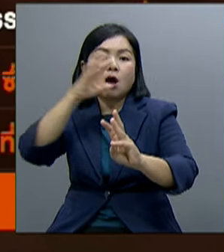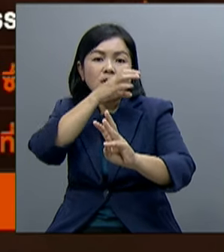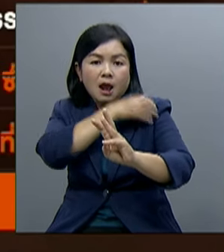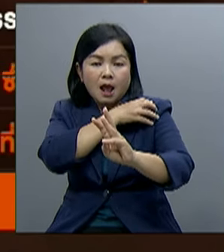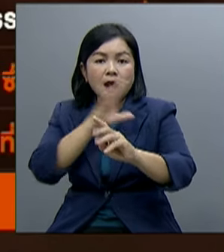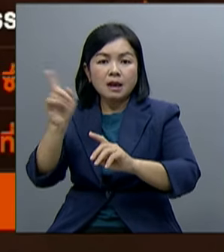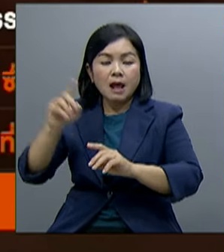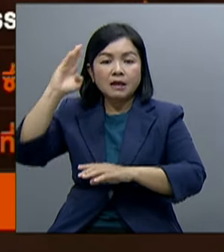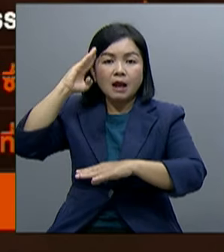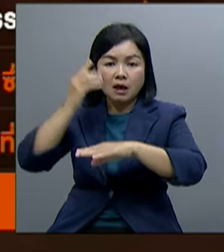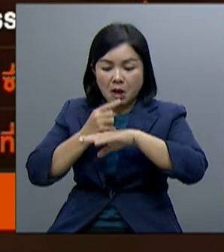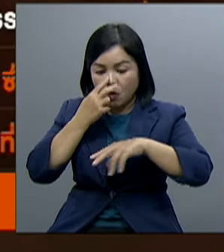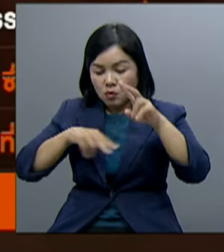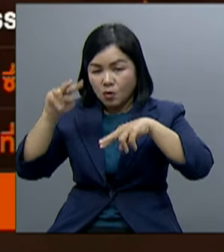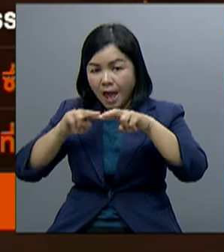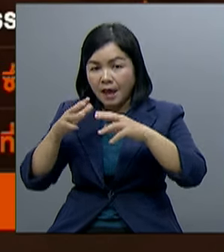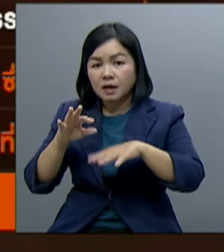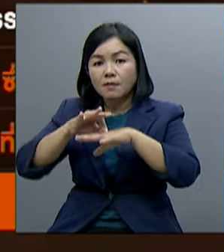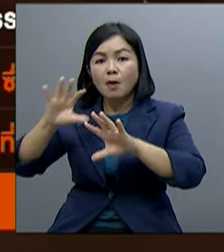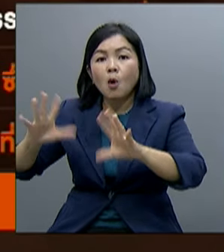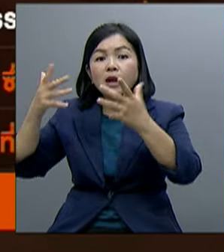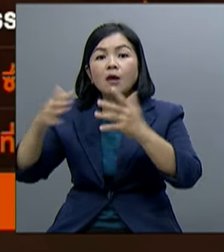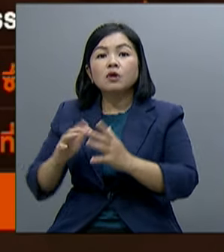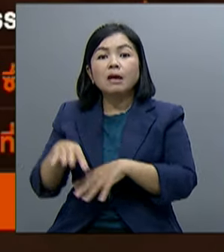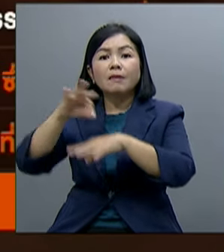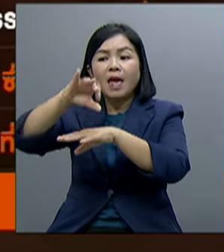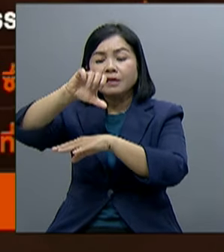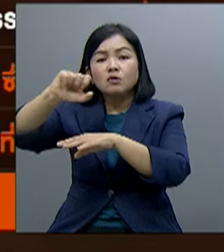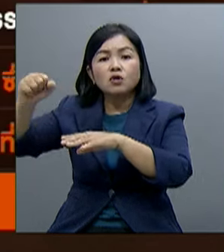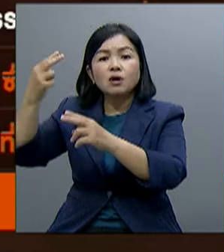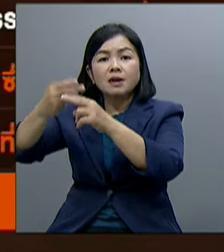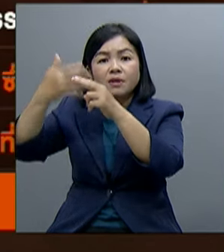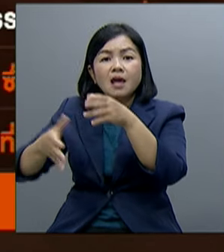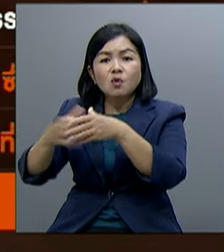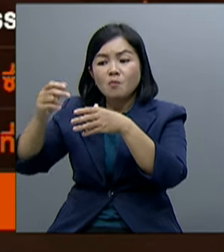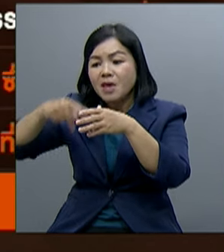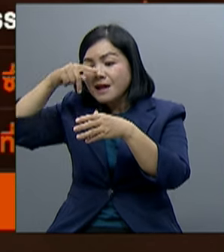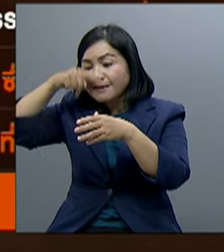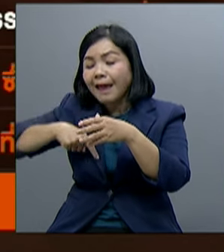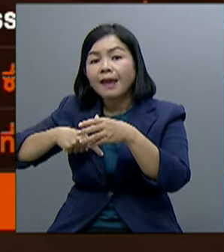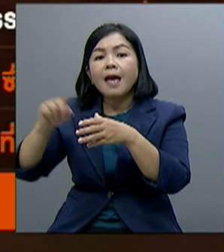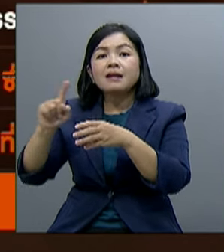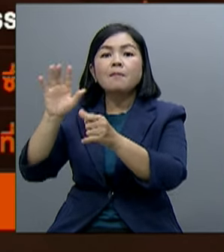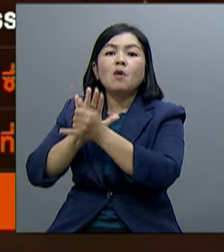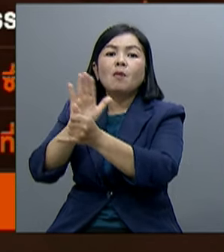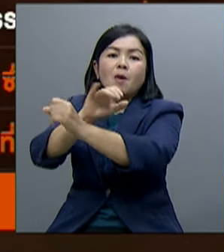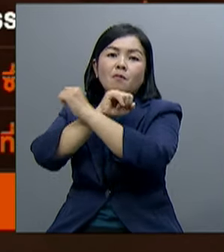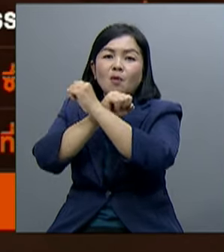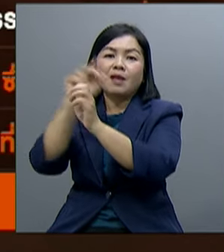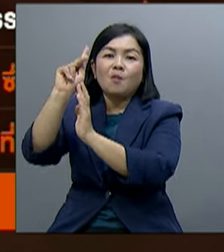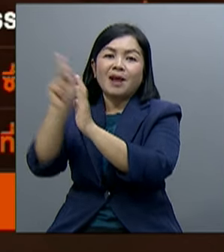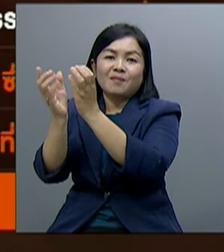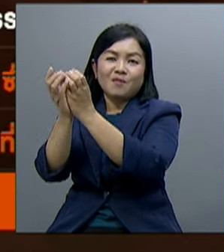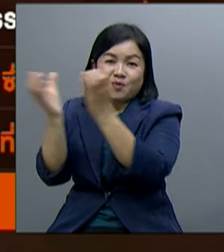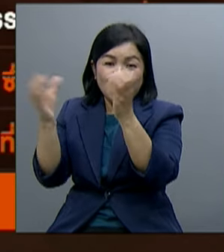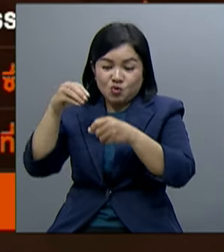อดีตแม่ทัพภาคที่ 4เนื่องจากปัจจุบันค่ะเป็นสสบัญชีรายชื่อของพรรคเพื่อไทยได้รับการคุ้มกันตามรัฐธรรมนูญนะคะ